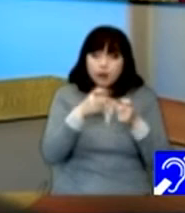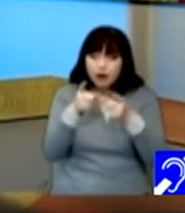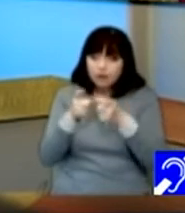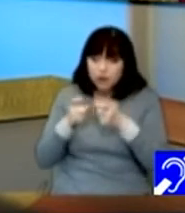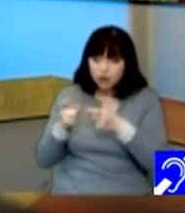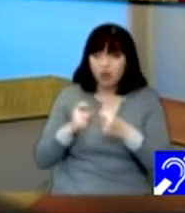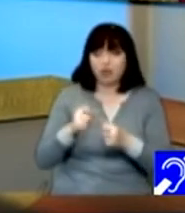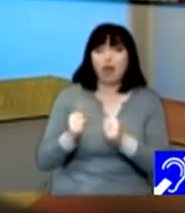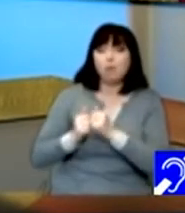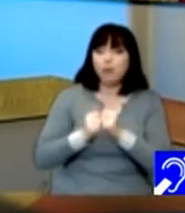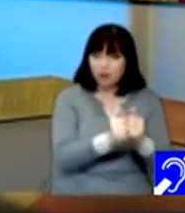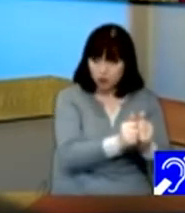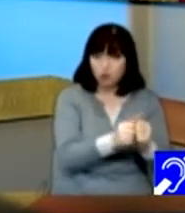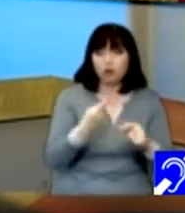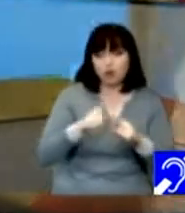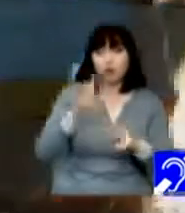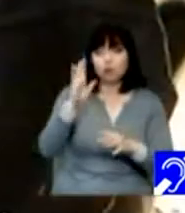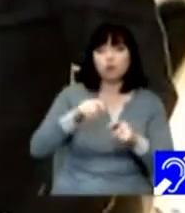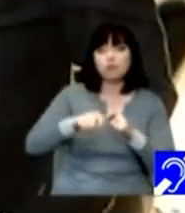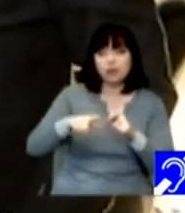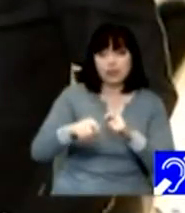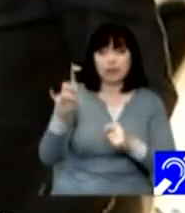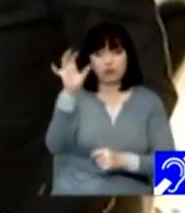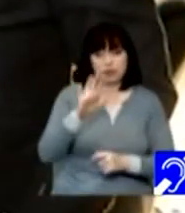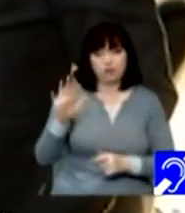proiecte finanțate de Uniunea Europeană.